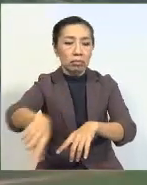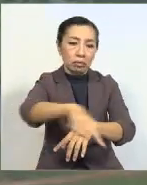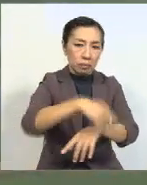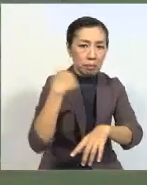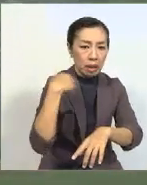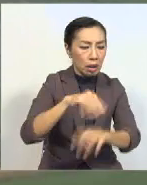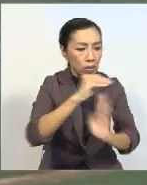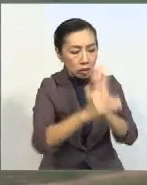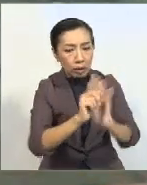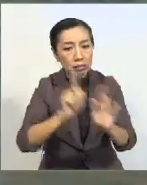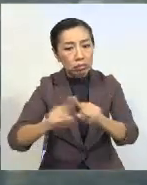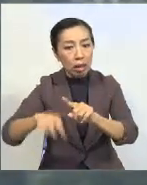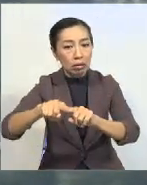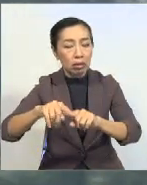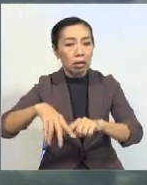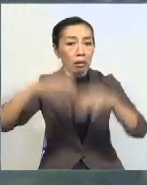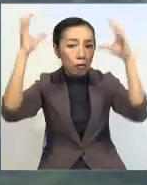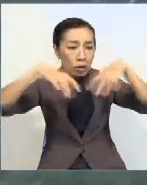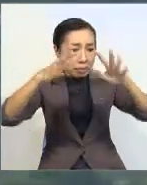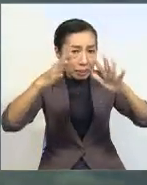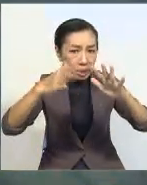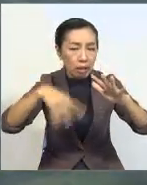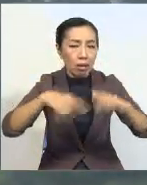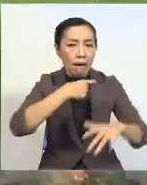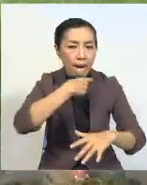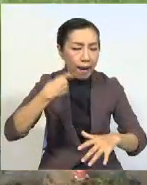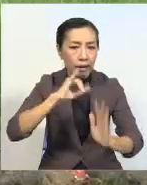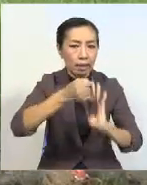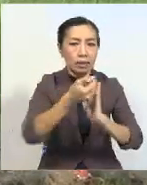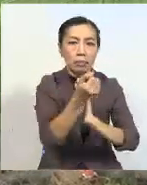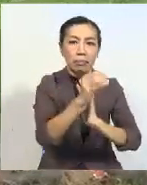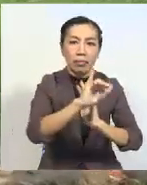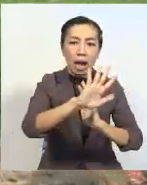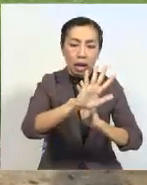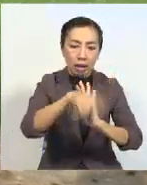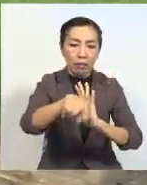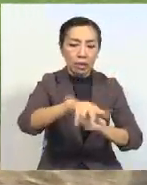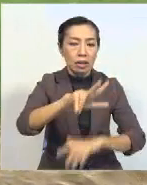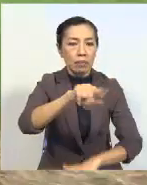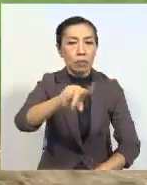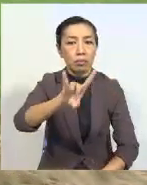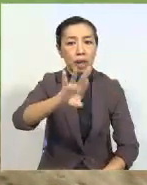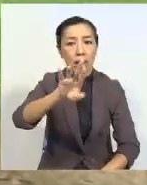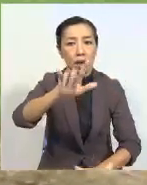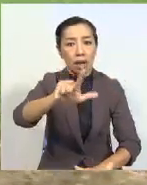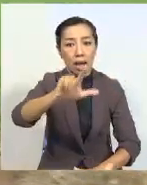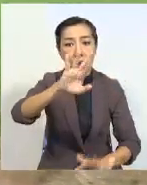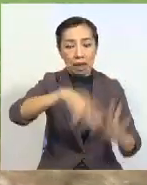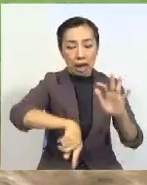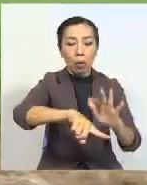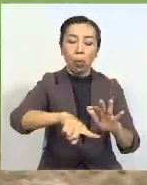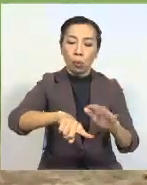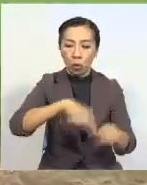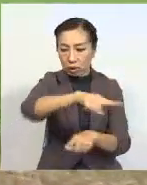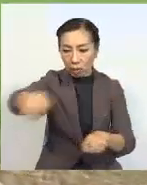กับจังหวัดที่ฝนทิ้งช่วงด้วยอีก15จังหวัดเนื้อที่ก็อีกประมาณ 3.8 ล้านไร่ก็รวมๆแล้วที่จะต้องเยียวย